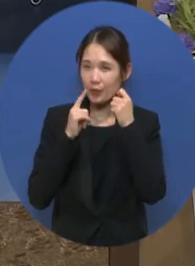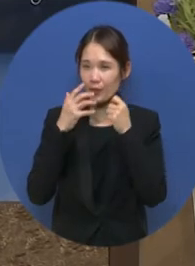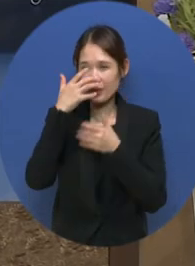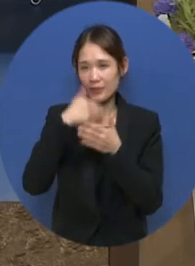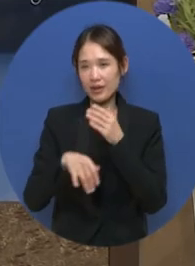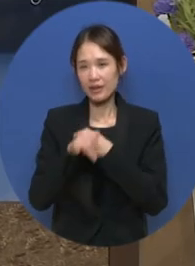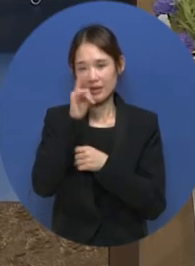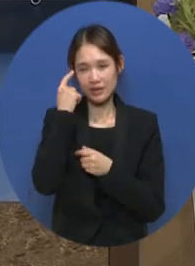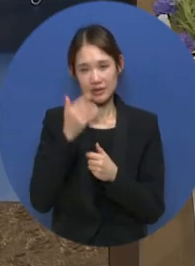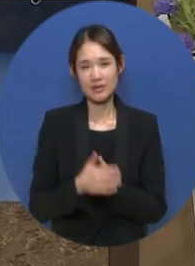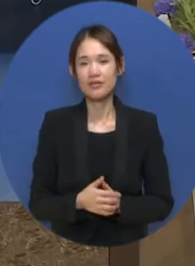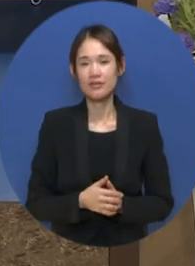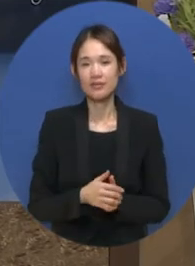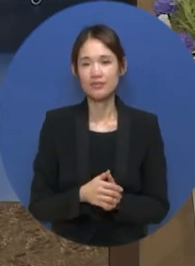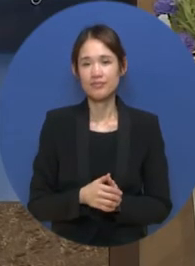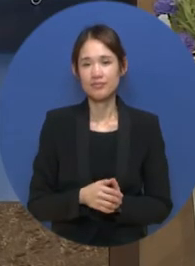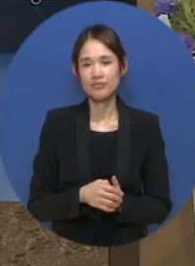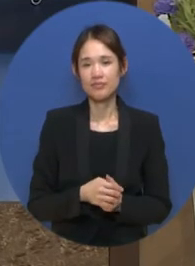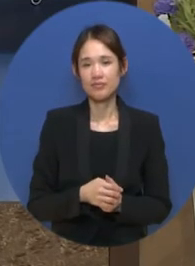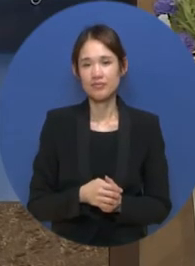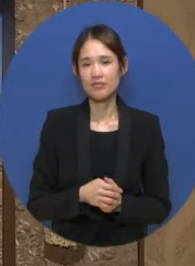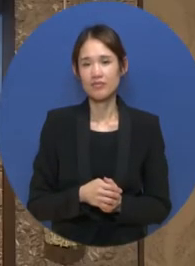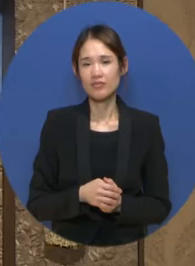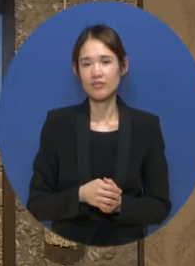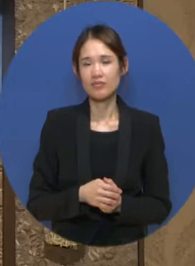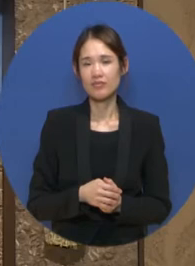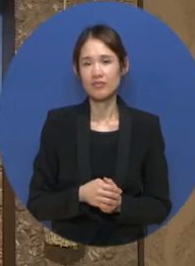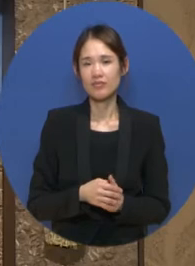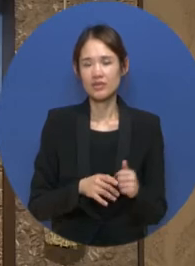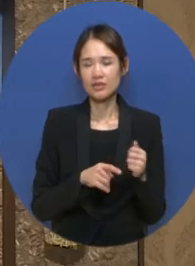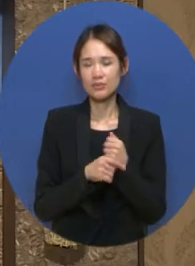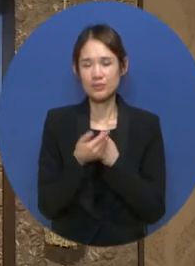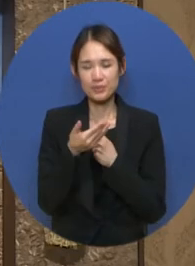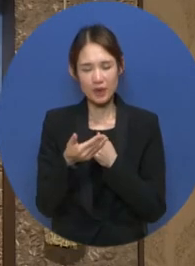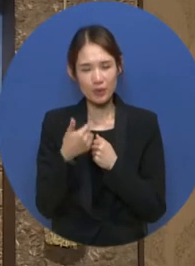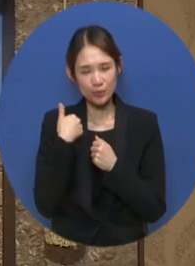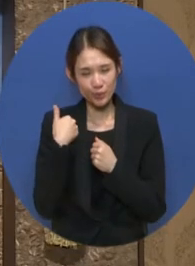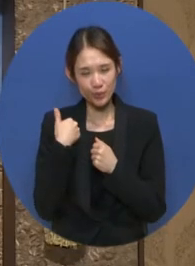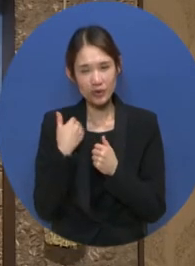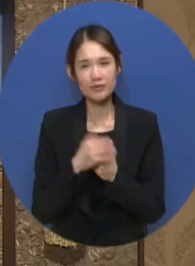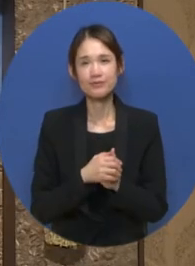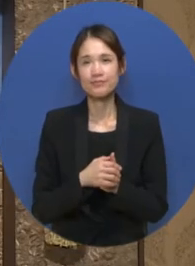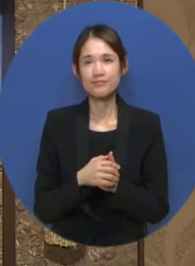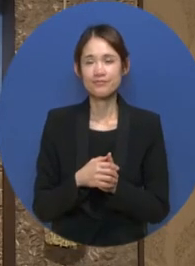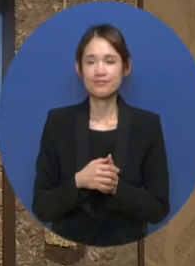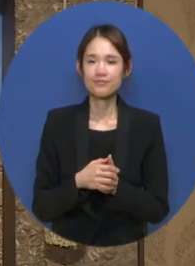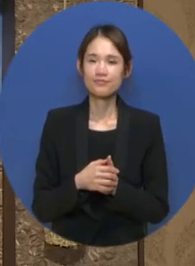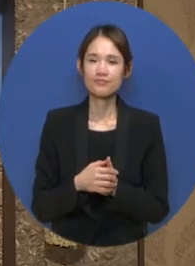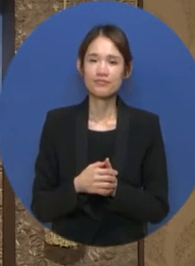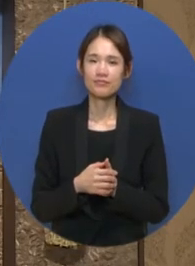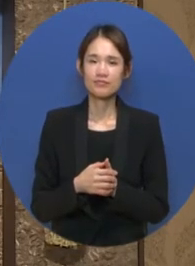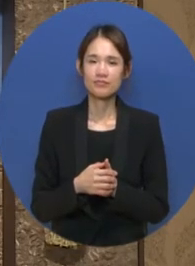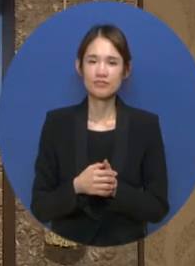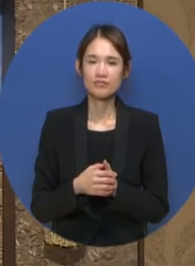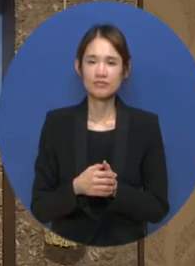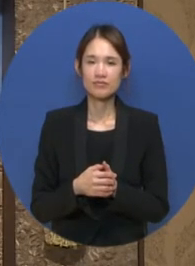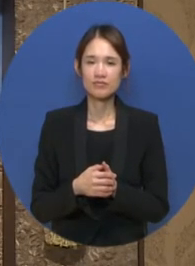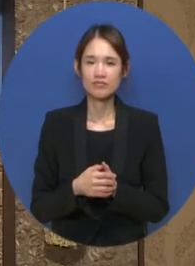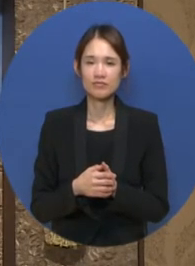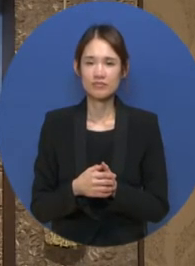남는 사례가 있으신가요 이게 이게 어떤 의미를 조금 받아들이지는 잘 모르겠는데요 이거는 이제